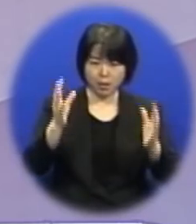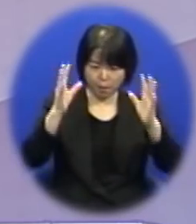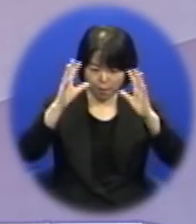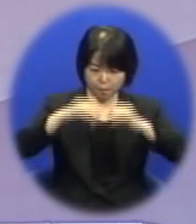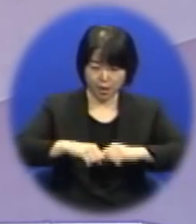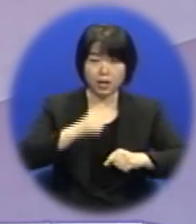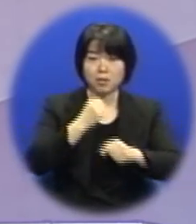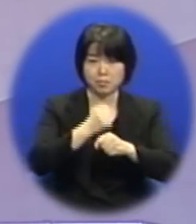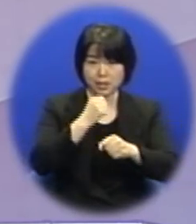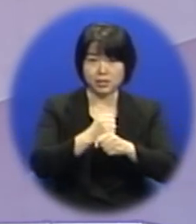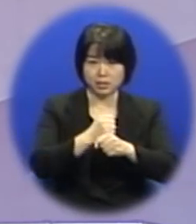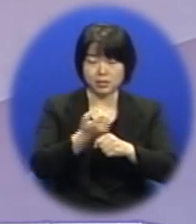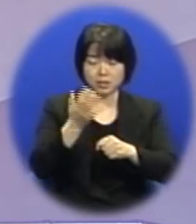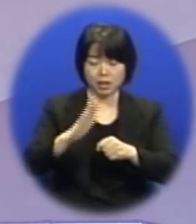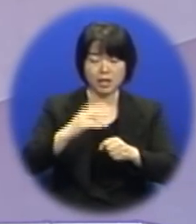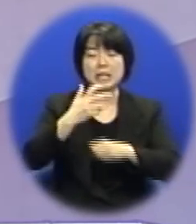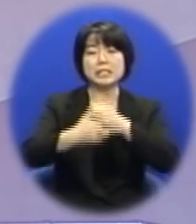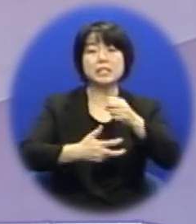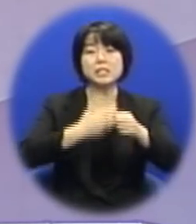70년까지만 하겠다.